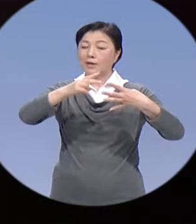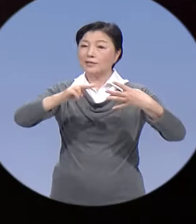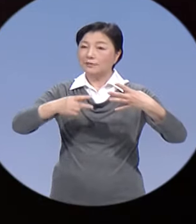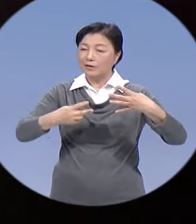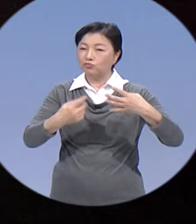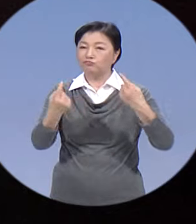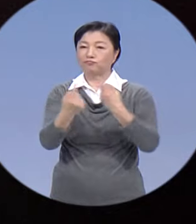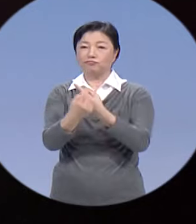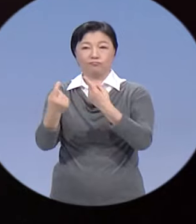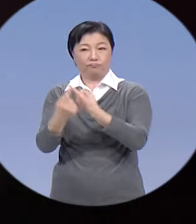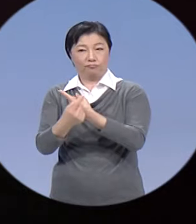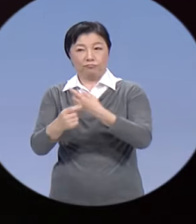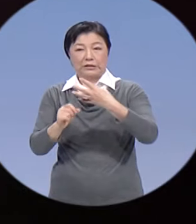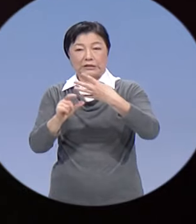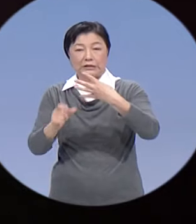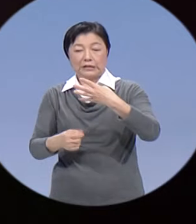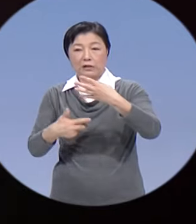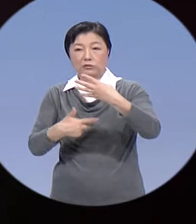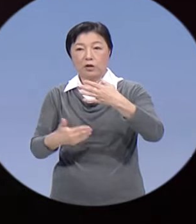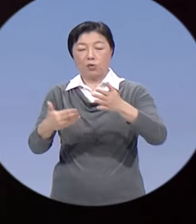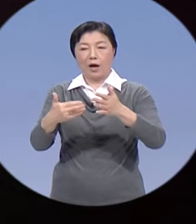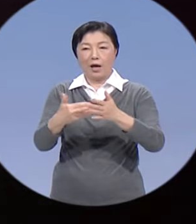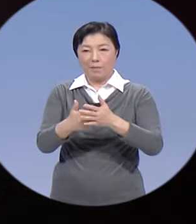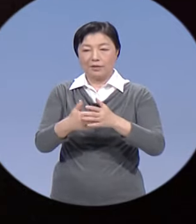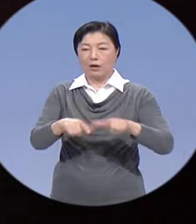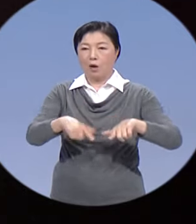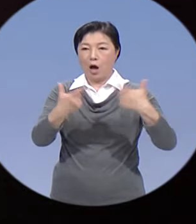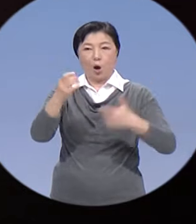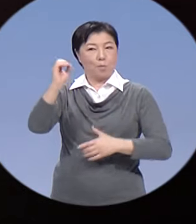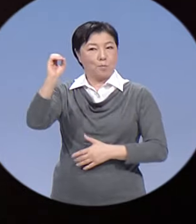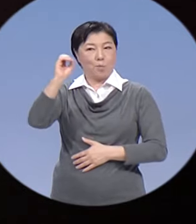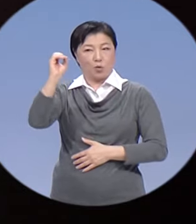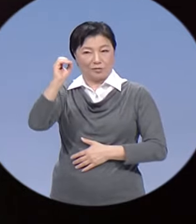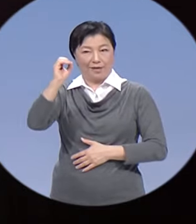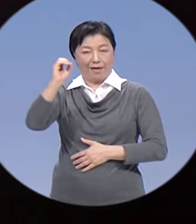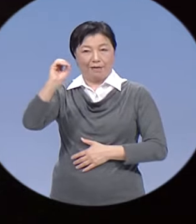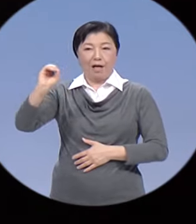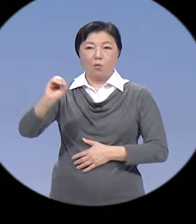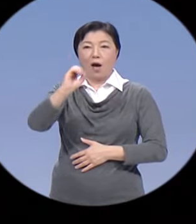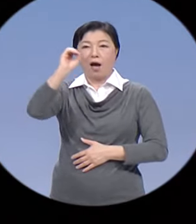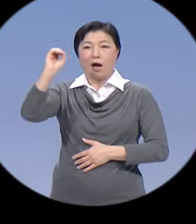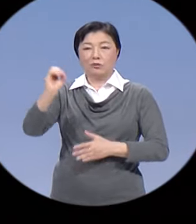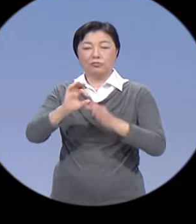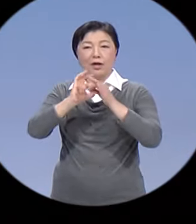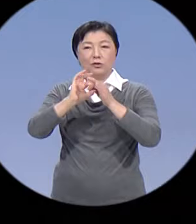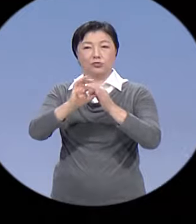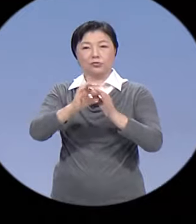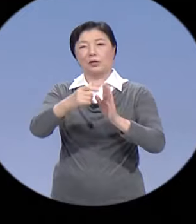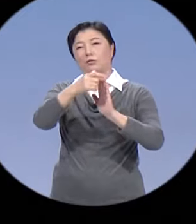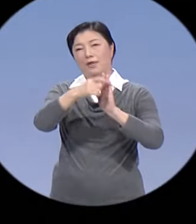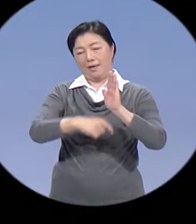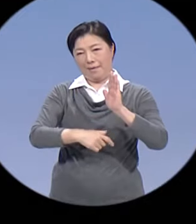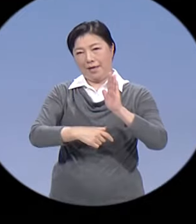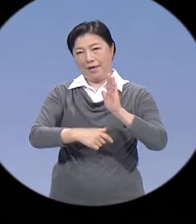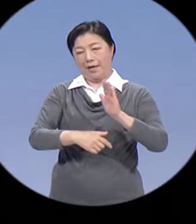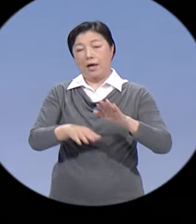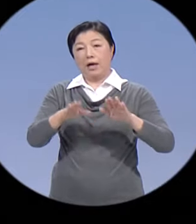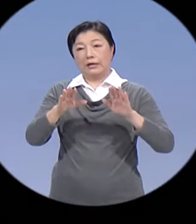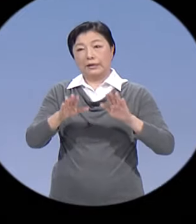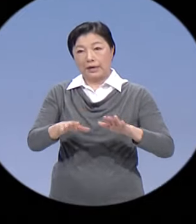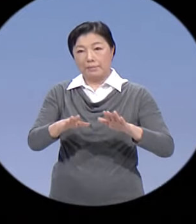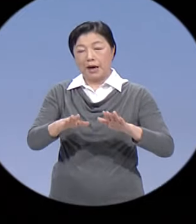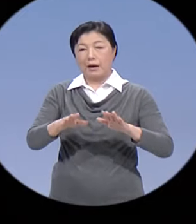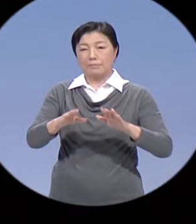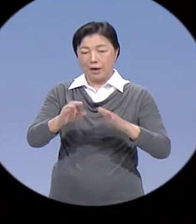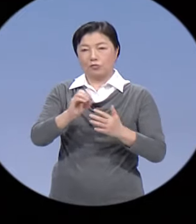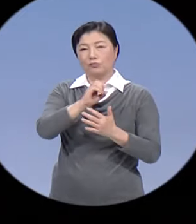って変わり、4月7日までは木星を中心に惑星について紹介するテーマ番組と、この時期に見える星座の星